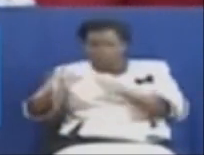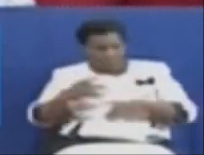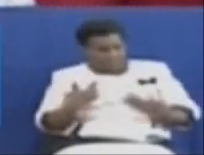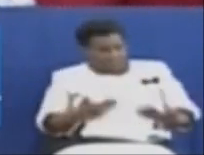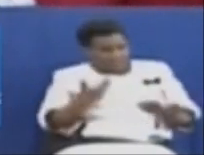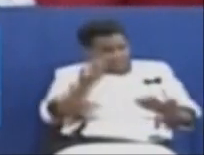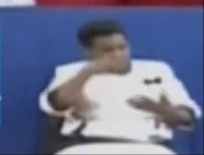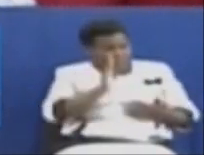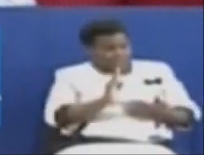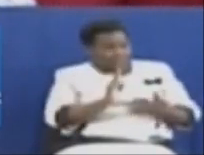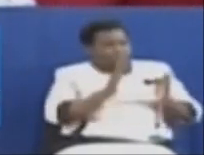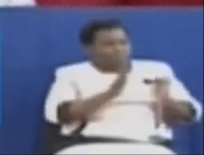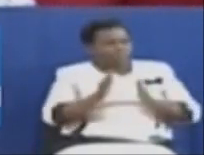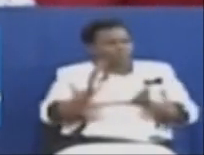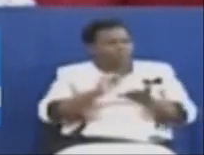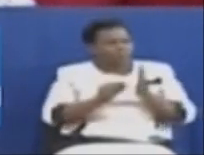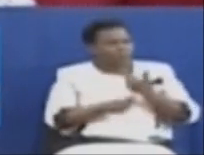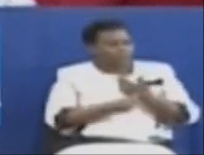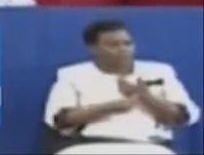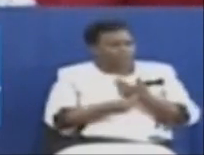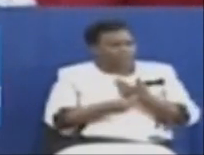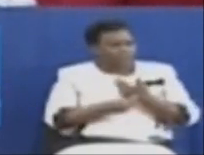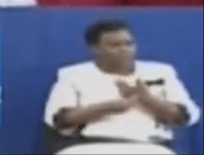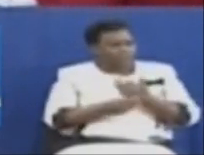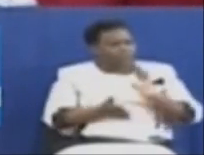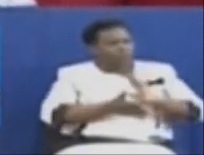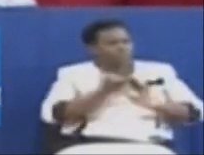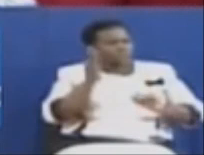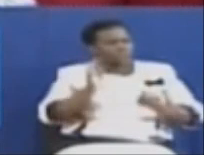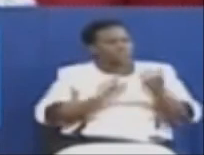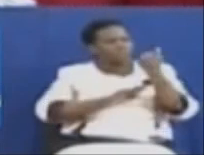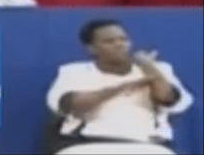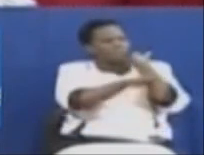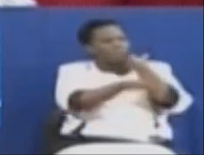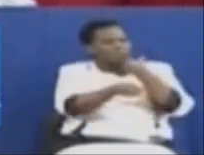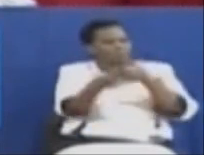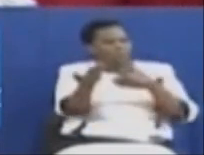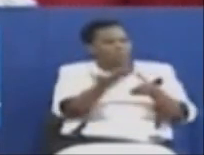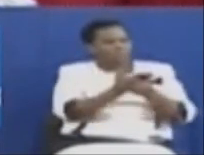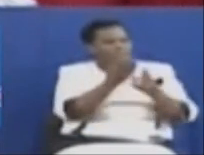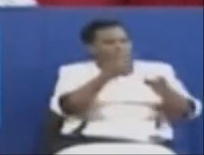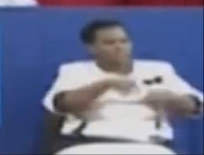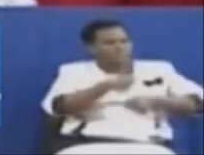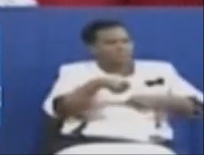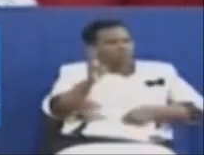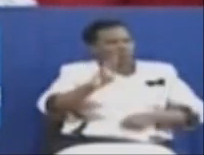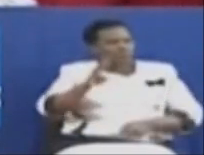na muundo wa uongozi ili kuendana na mahitaji ya teknolojia na kuleta ushindani wa kibiashara.